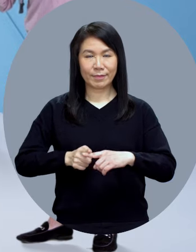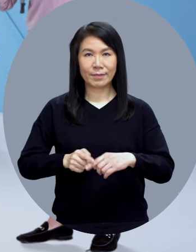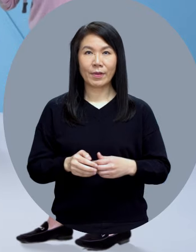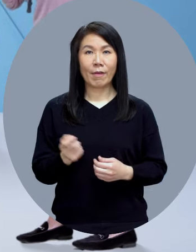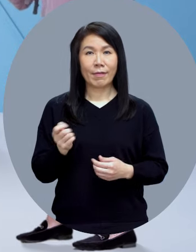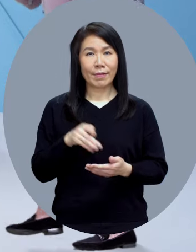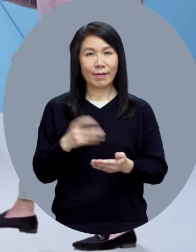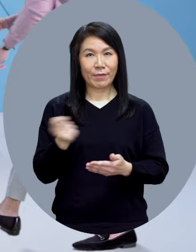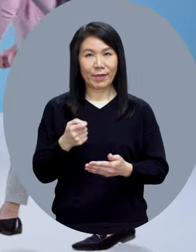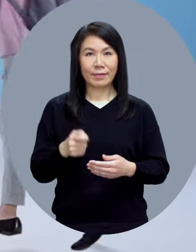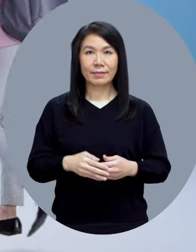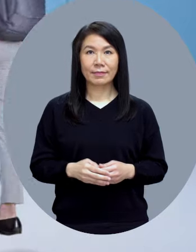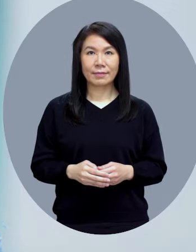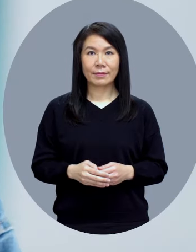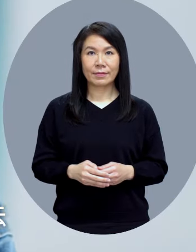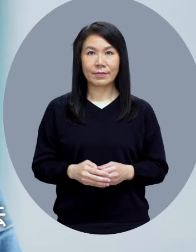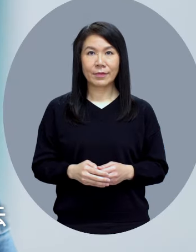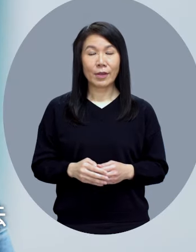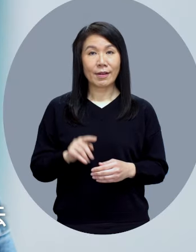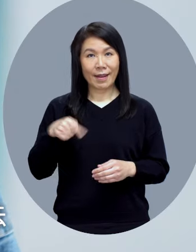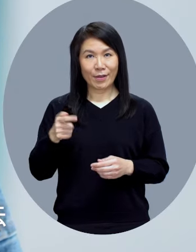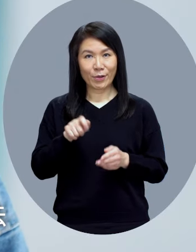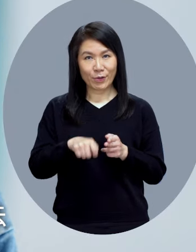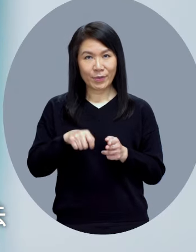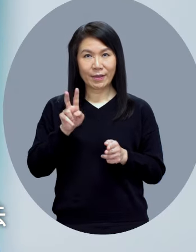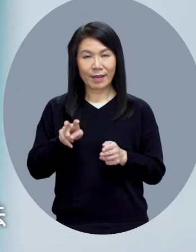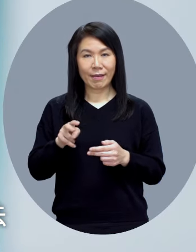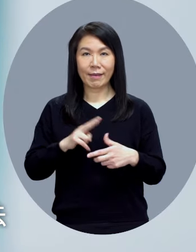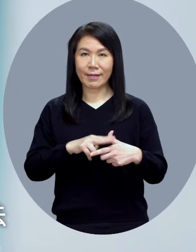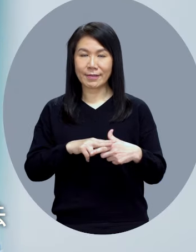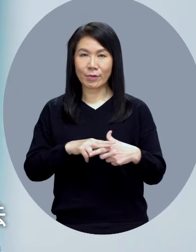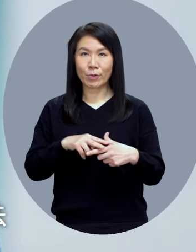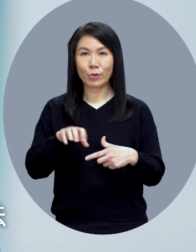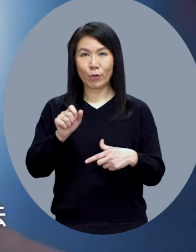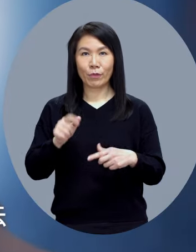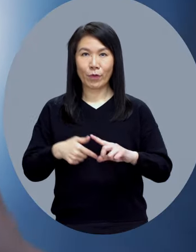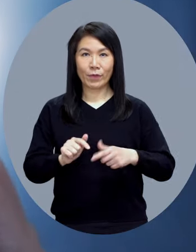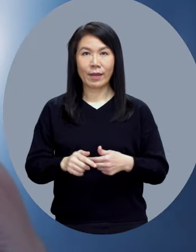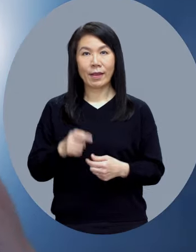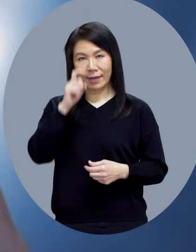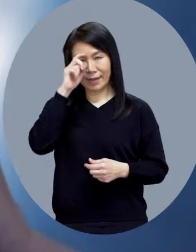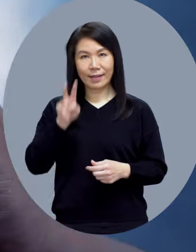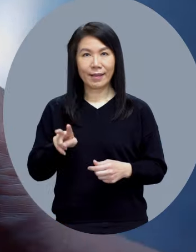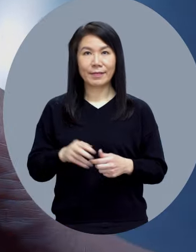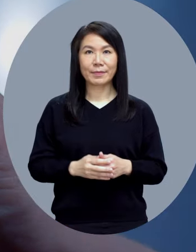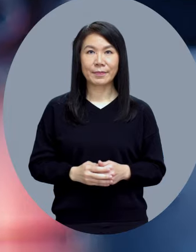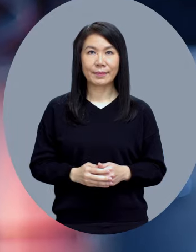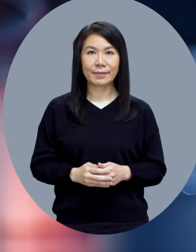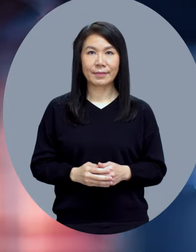生，快啲登记啦！ 仲有另一条短片介绍非足式医导使用方法，记得睇埋啊！